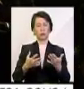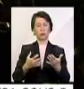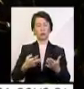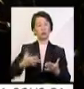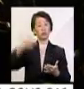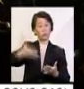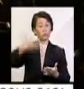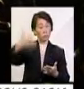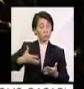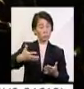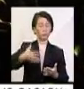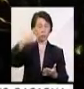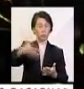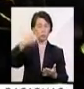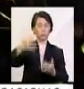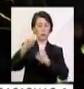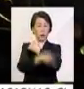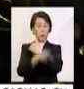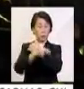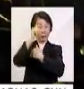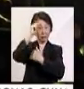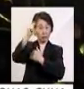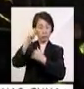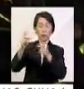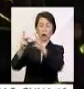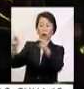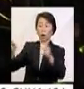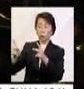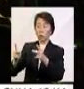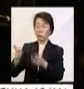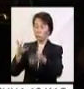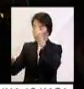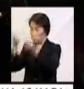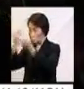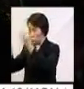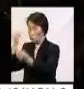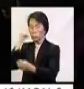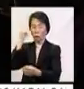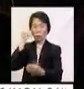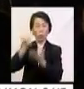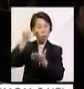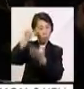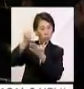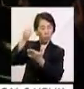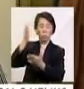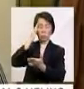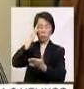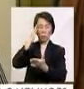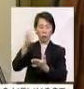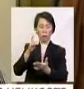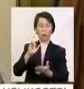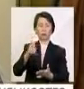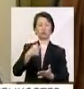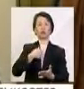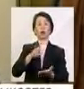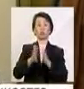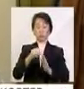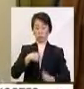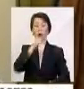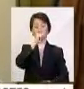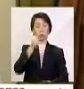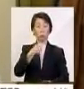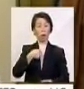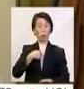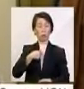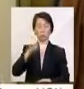History ya, history negeri tu, kawasan tu, apa yang ada, apa yang menarik macam tu. Boleh tahan juga tu sebenarnya kan. Kita nak cari kat mana